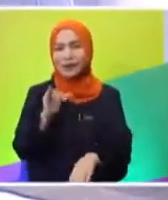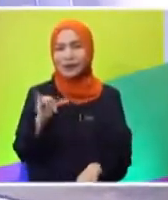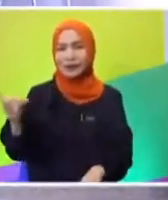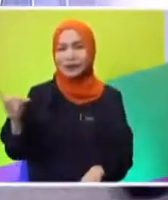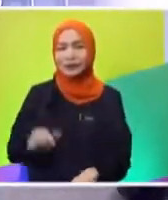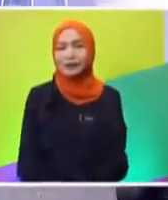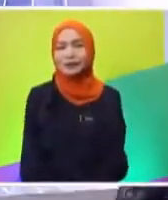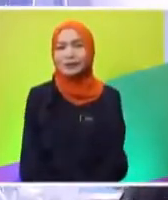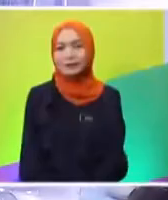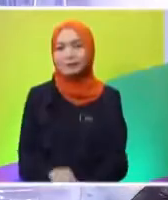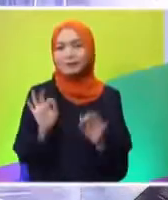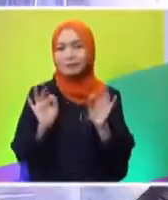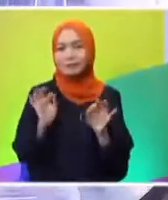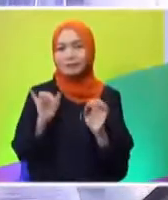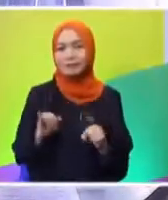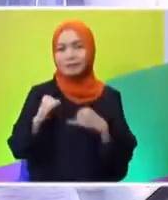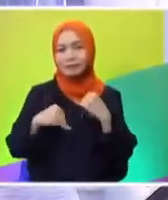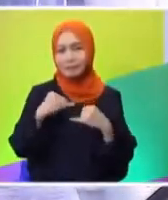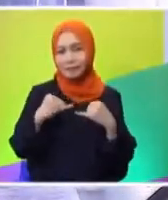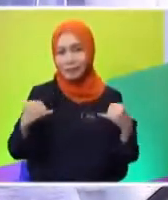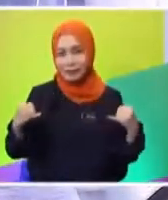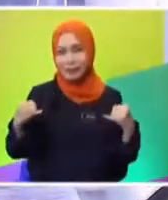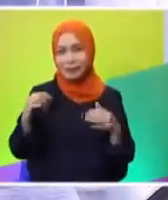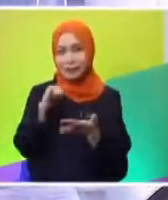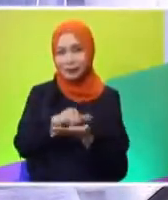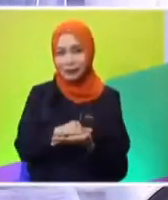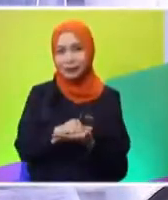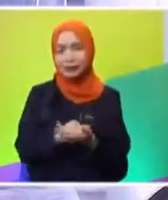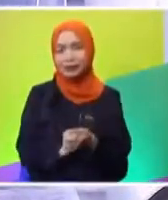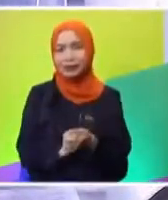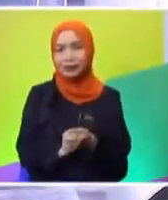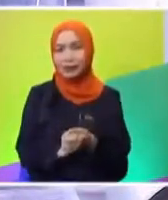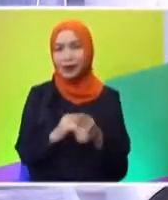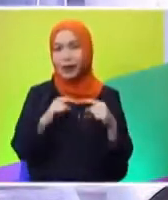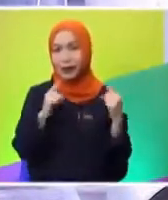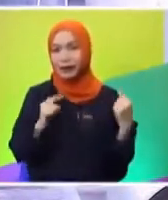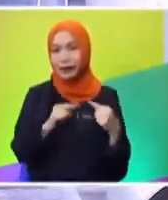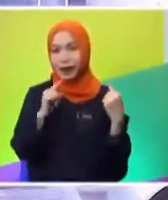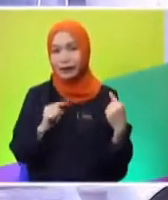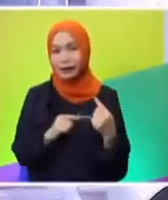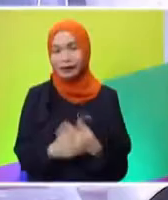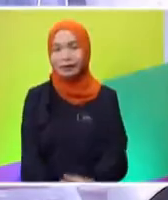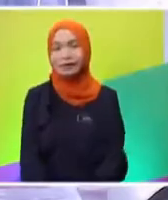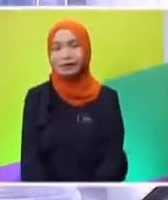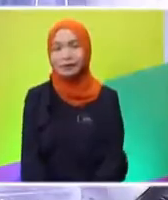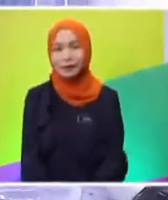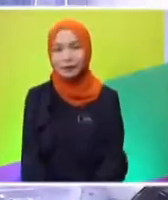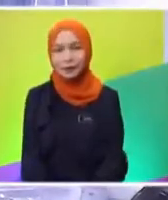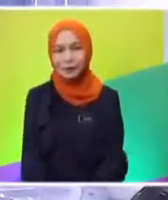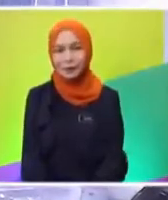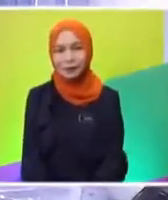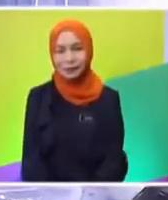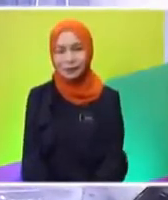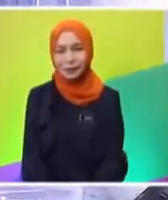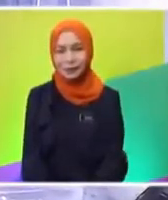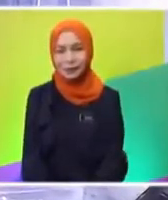tuh yang kita getah tuh dia karena agak ketat ke situ oke gitu masih lagi berdebu gue begitupun atuh